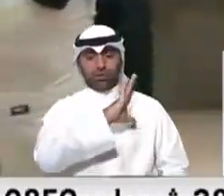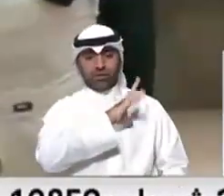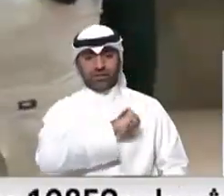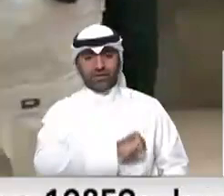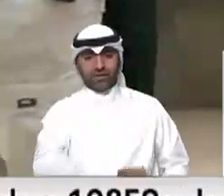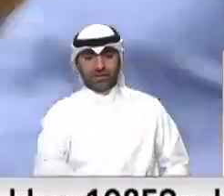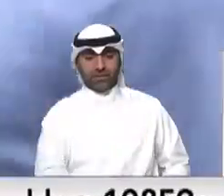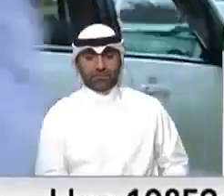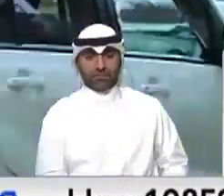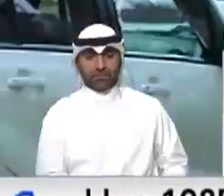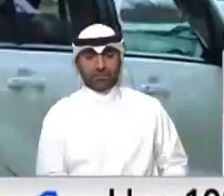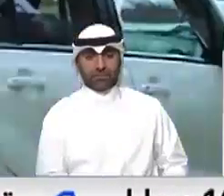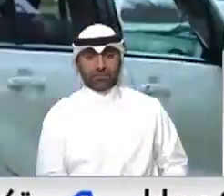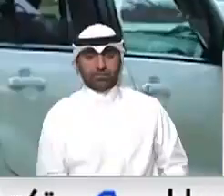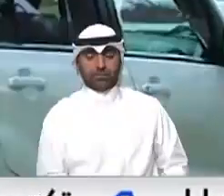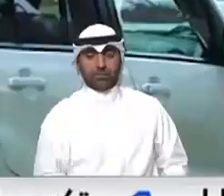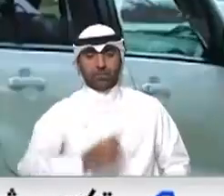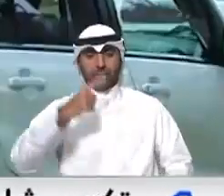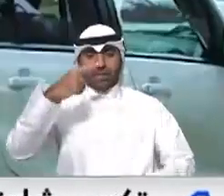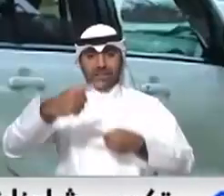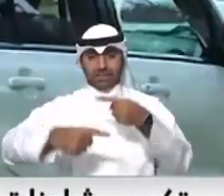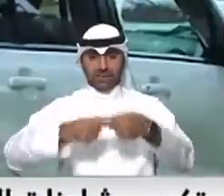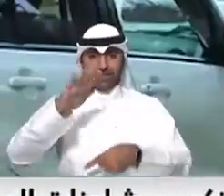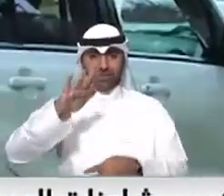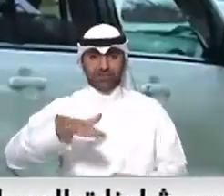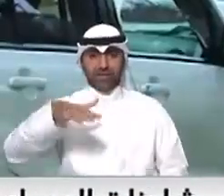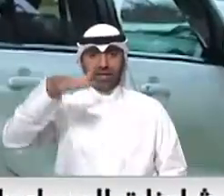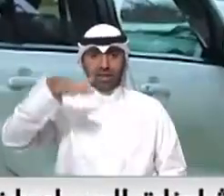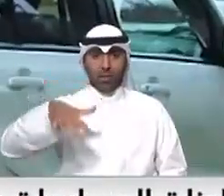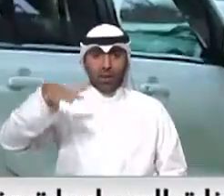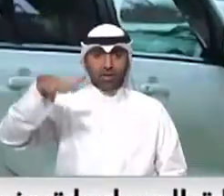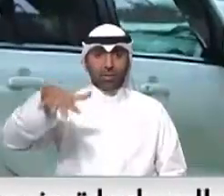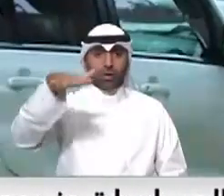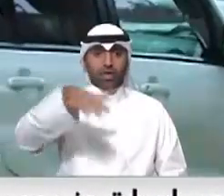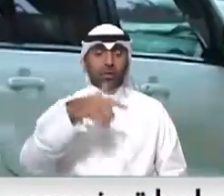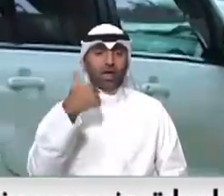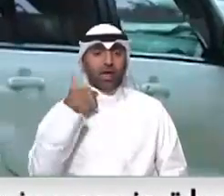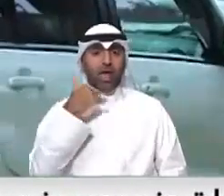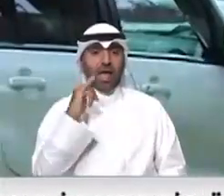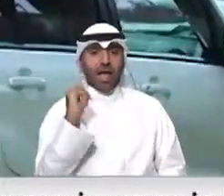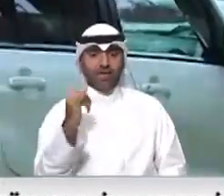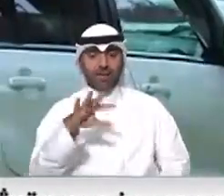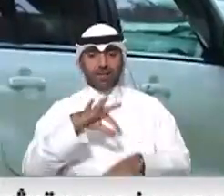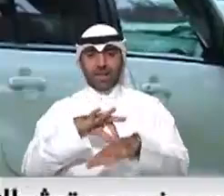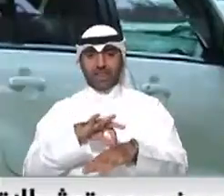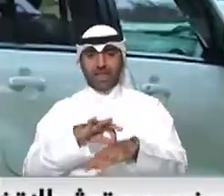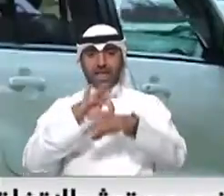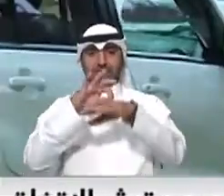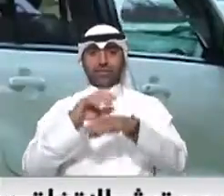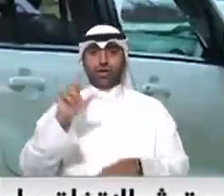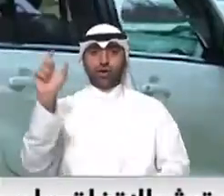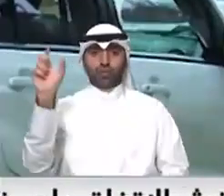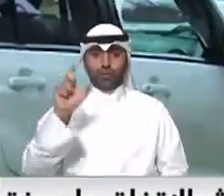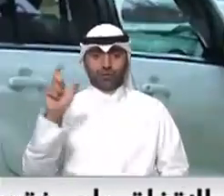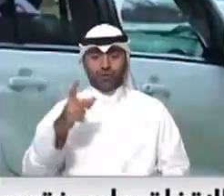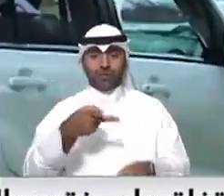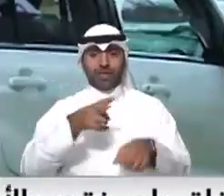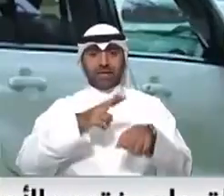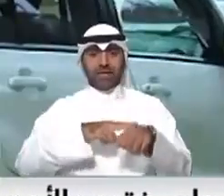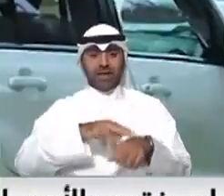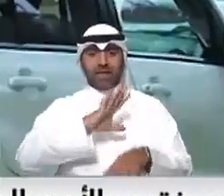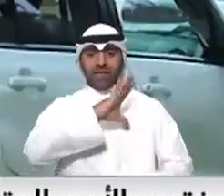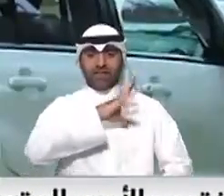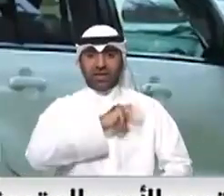للمقاومة. أظهر آخر استطلاع للرأي أجرته رويترز أن أغلبية الأمريكيين المنتمين للحزبين الجمهوري